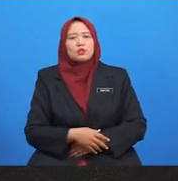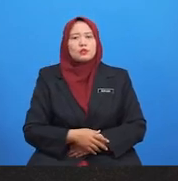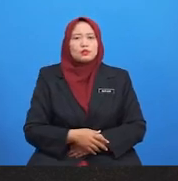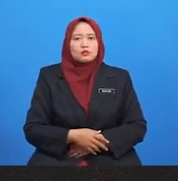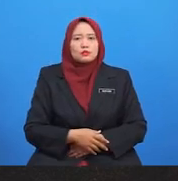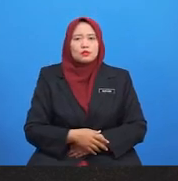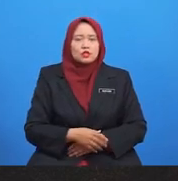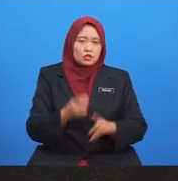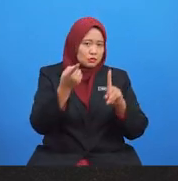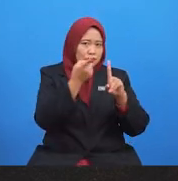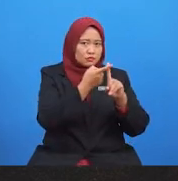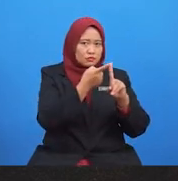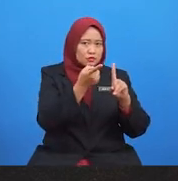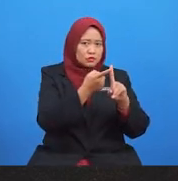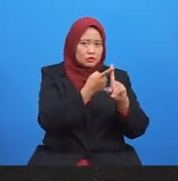darjah pada paksi X.